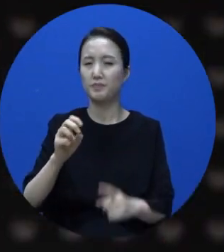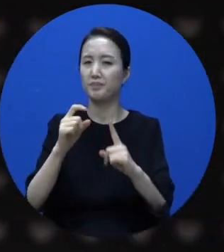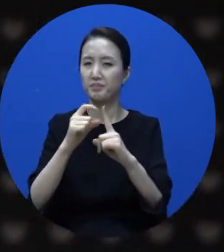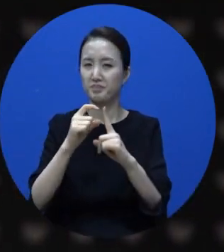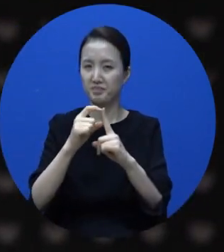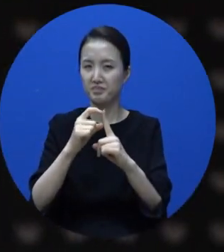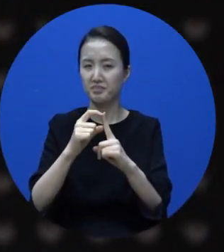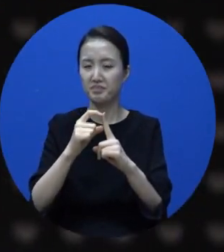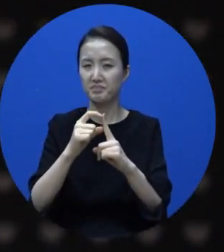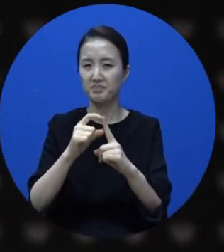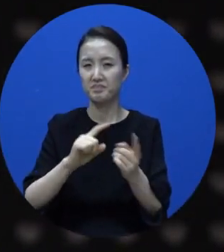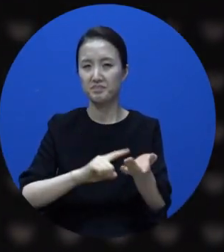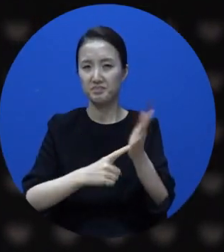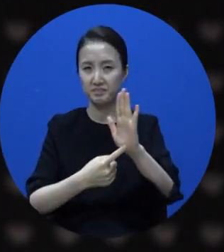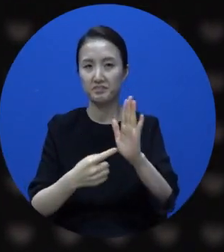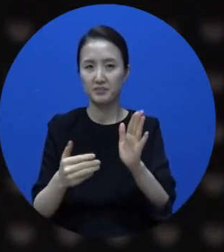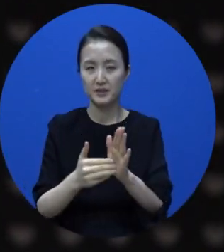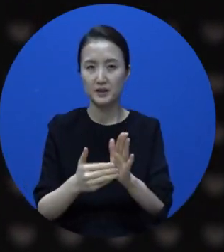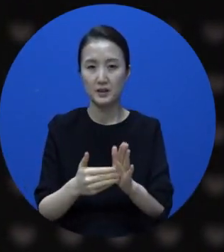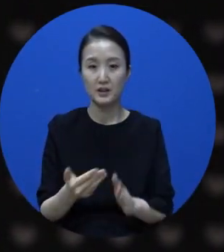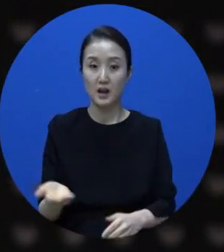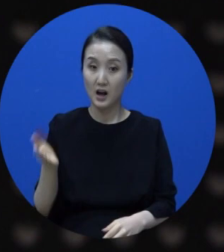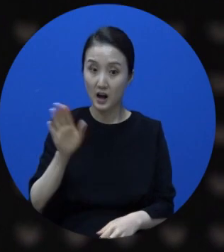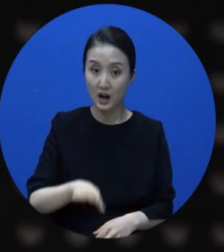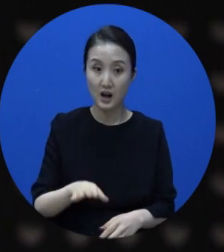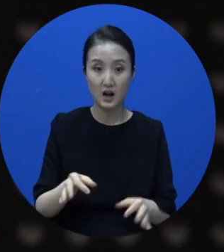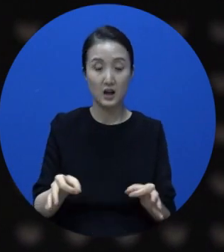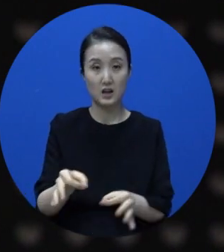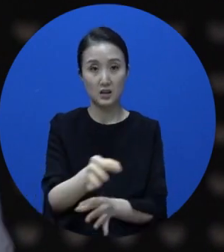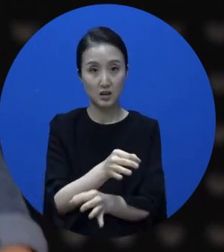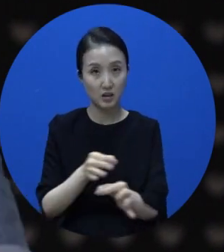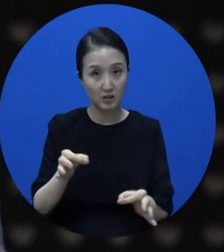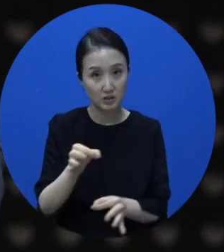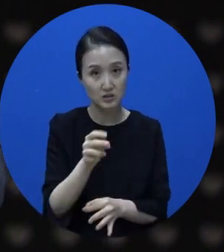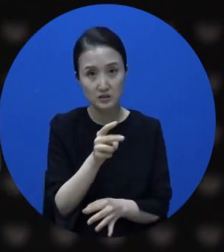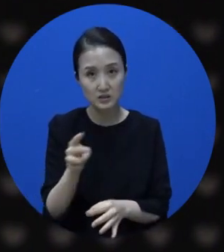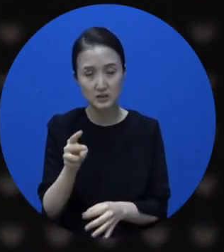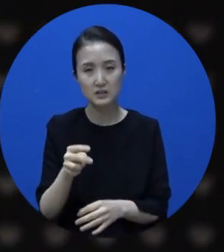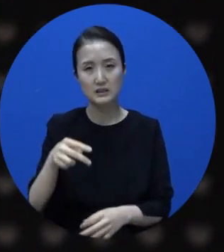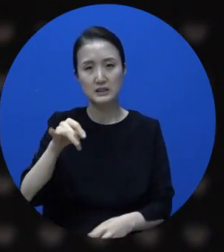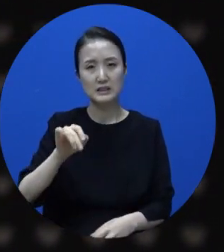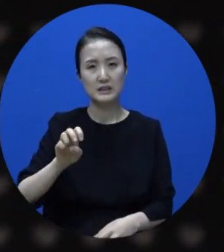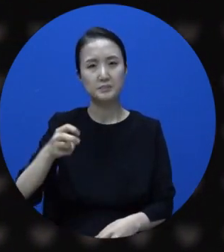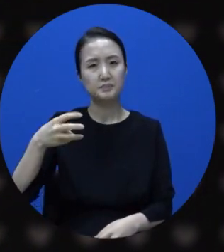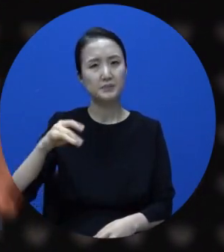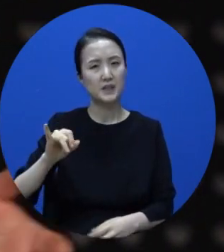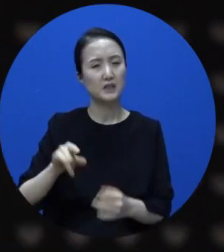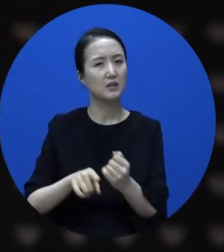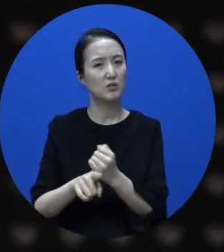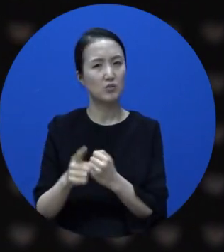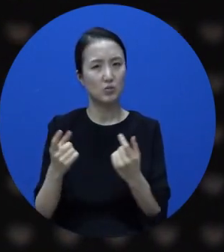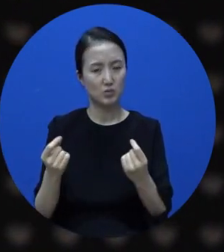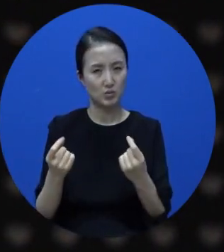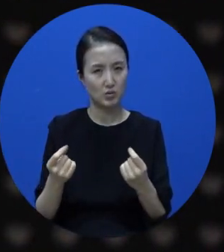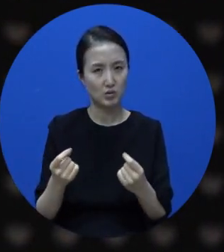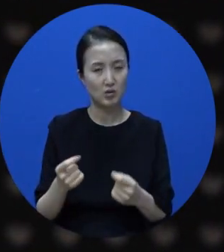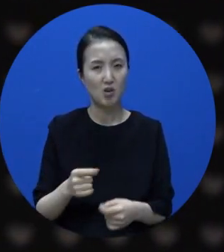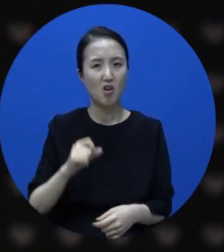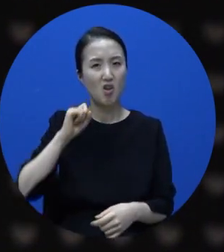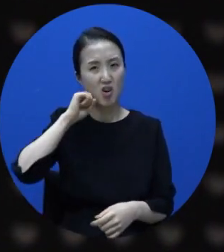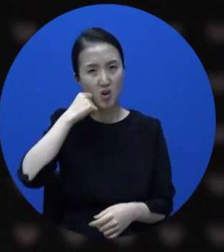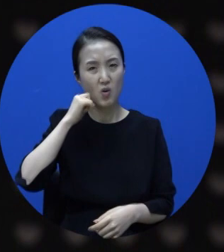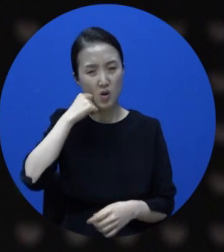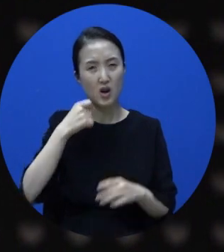어려워지는 경제 속에서 그냥 어렵다 어렵다 하면 또 더 어려워 줘요 경제는 심리다 라는 말이